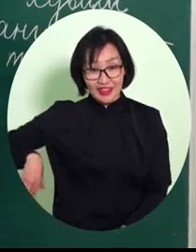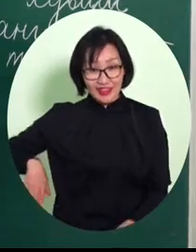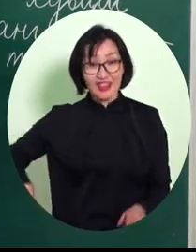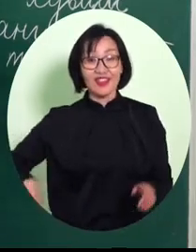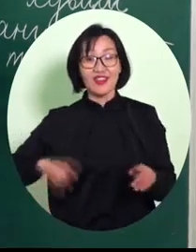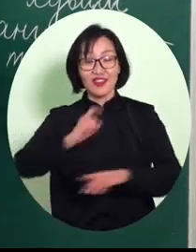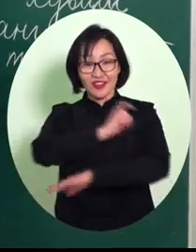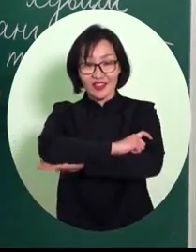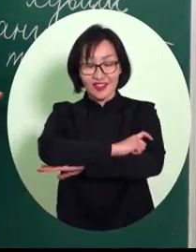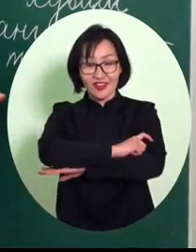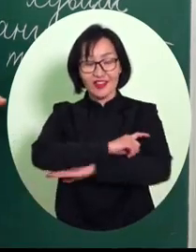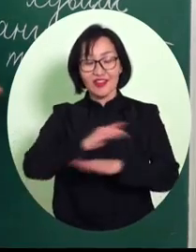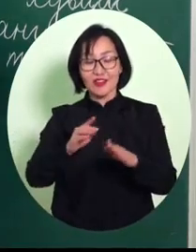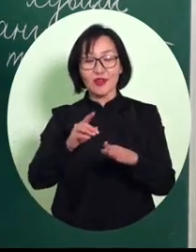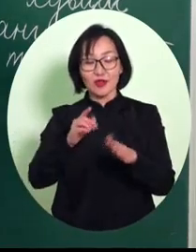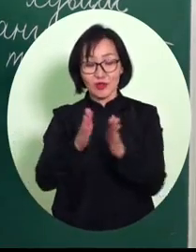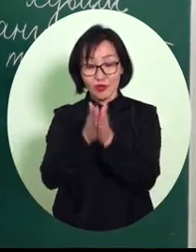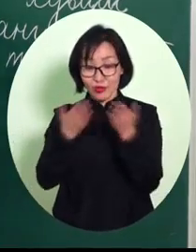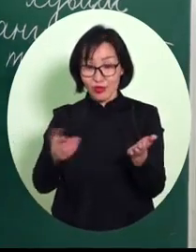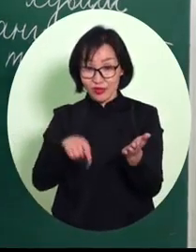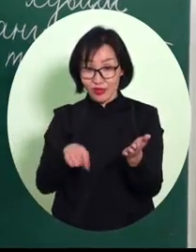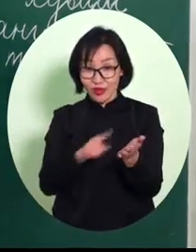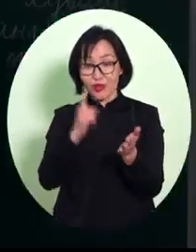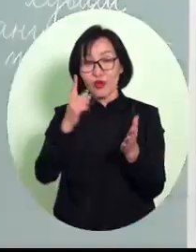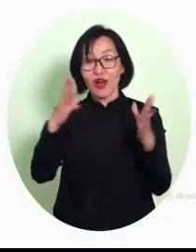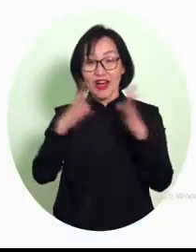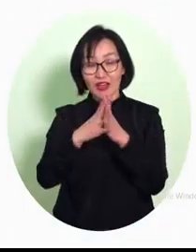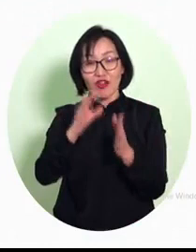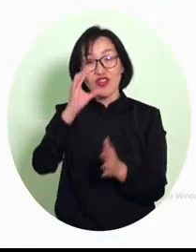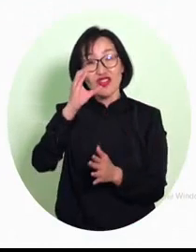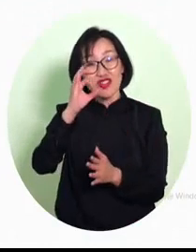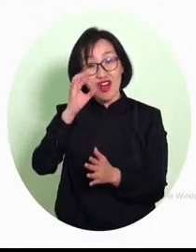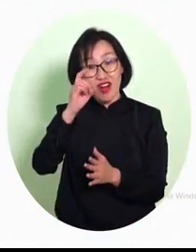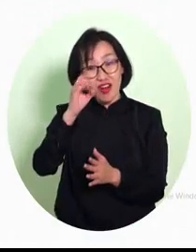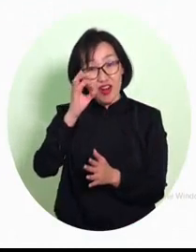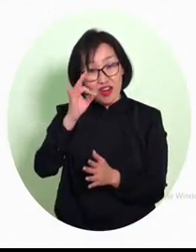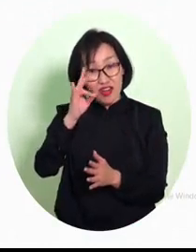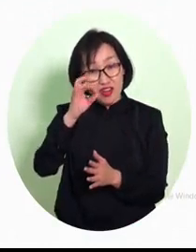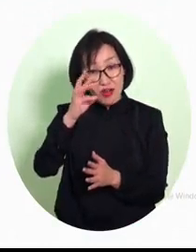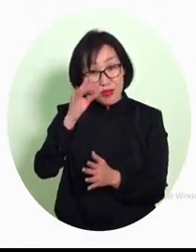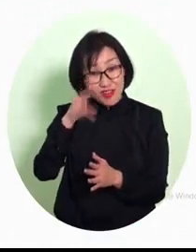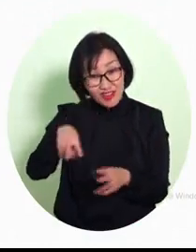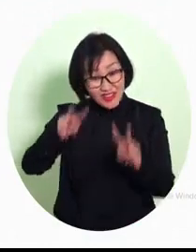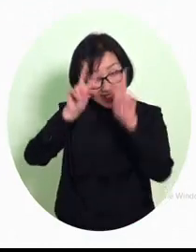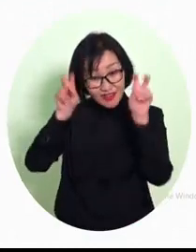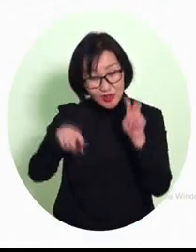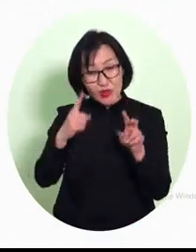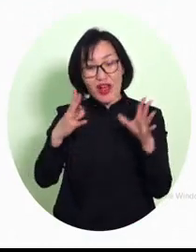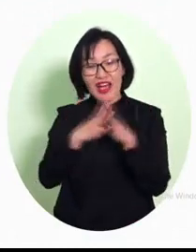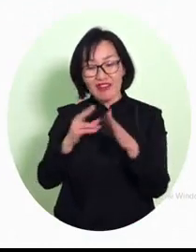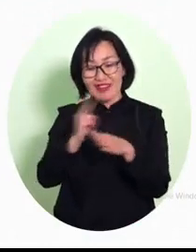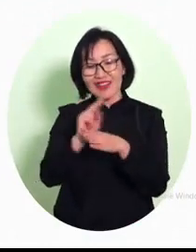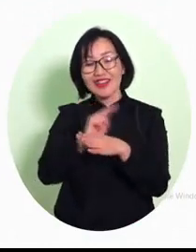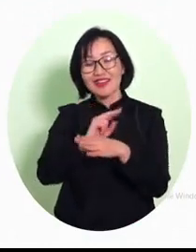Ингээд дараагийн хичээл дээр хуудас 110-аа сохол номын сэдв дээр хуудас 110-ын